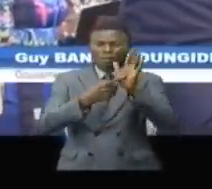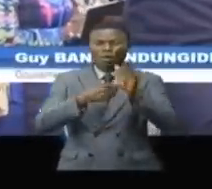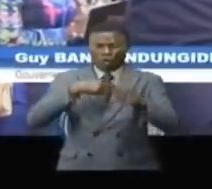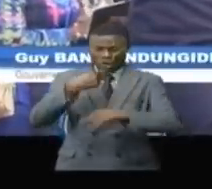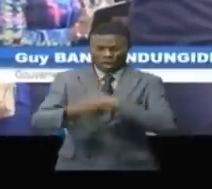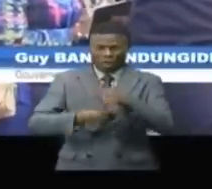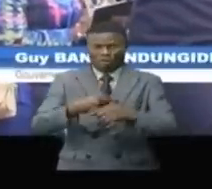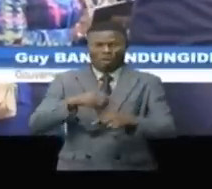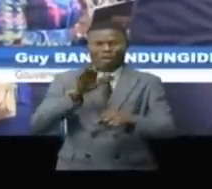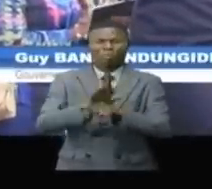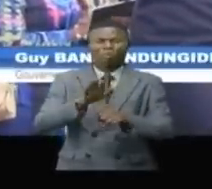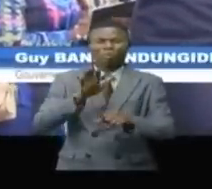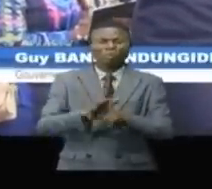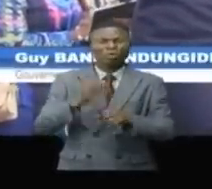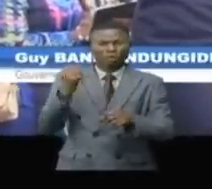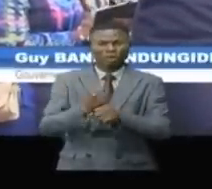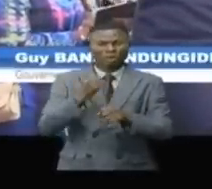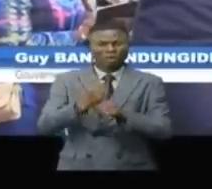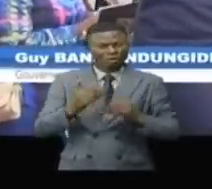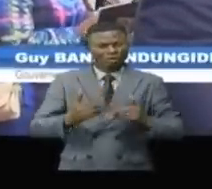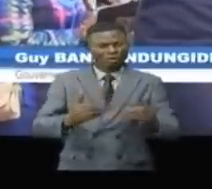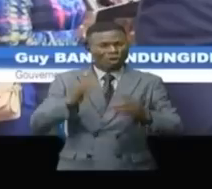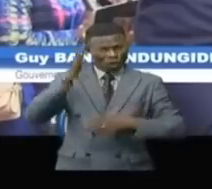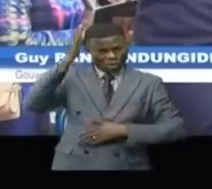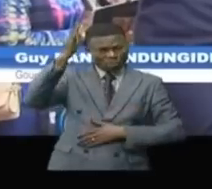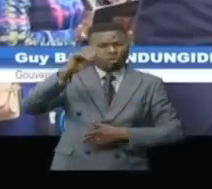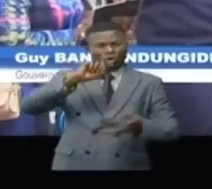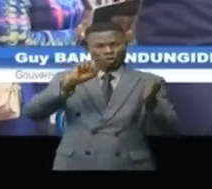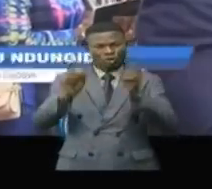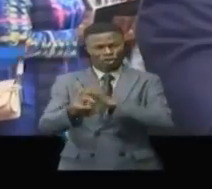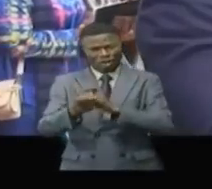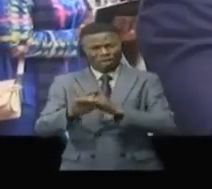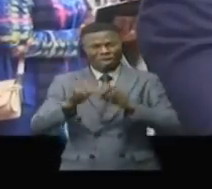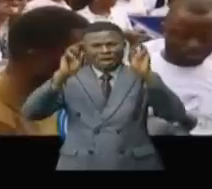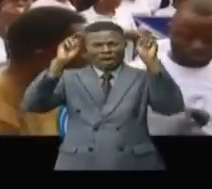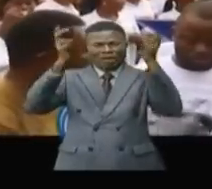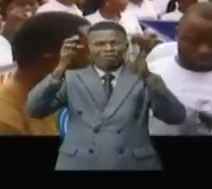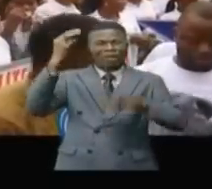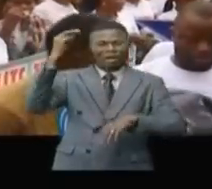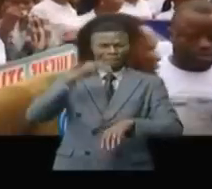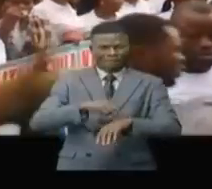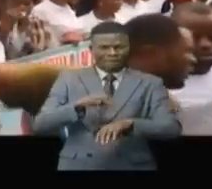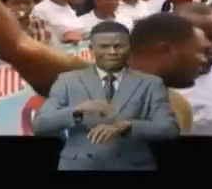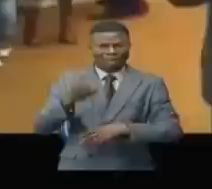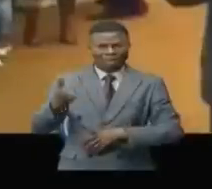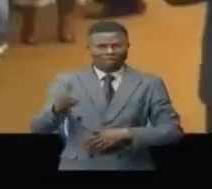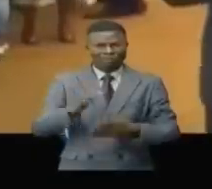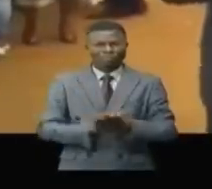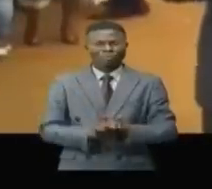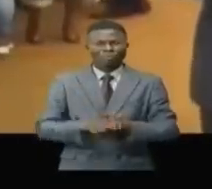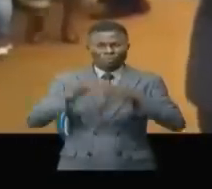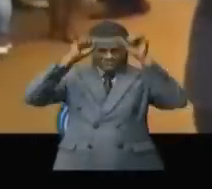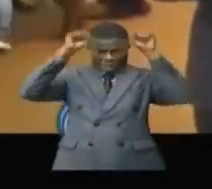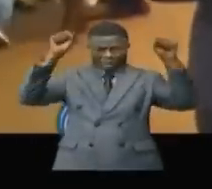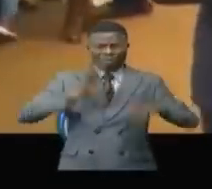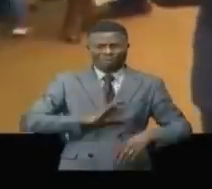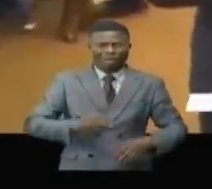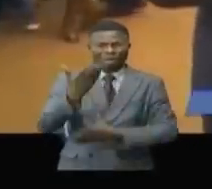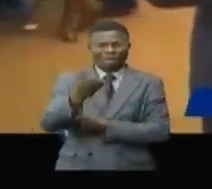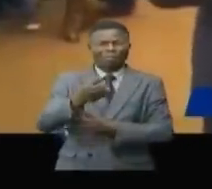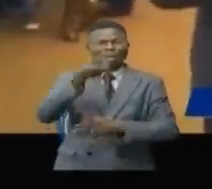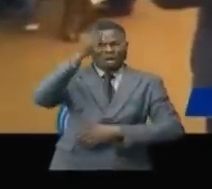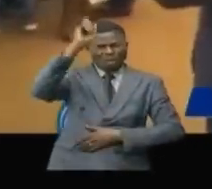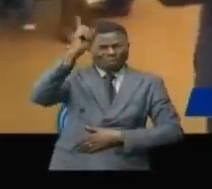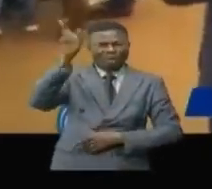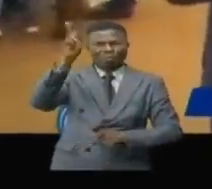de beaucoup d'œuvres qui vont suivre pour améliorer et moderniser la ville de Matadi. Le chef de l'État a comme slogan « Le peuple d'abord ».